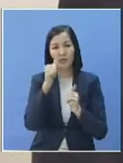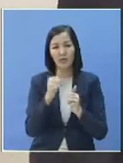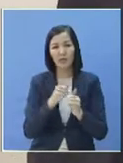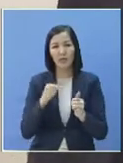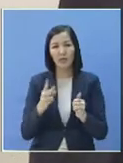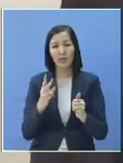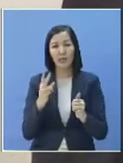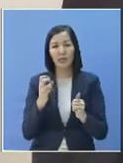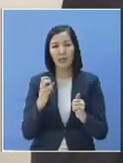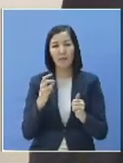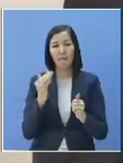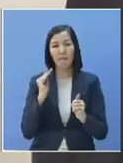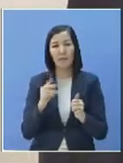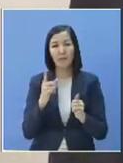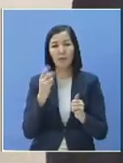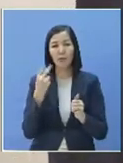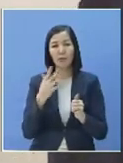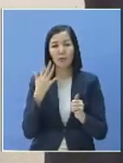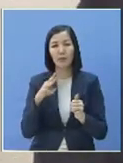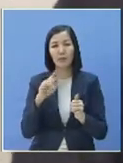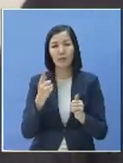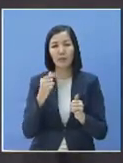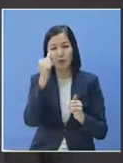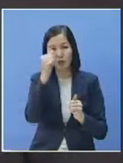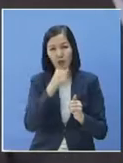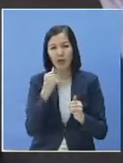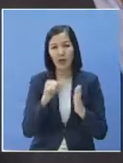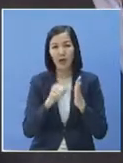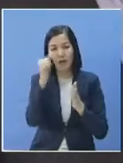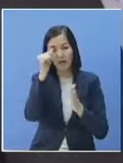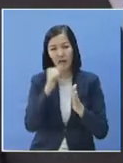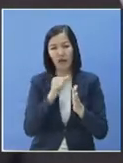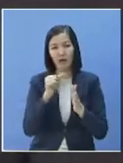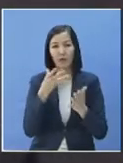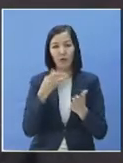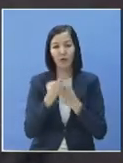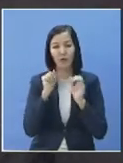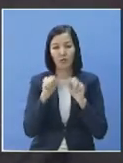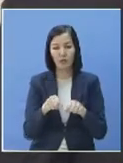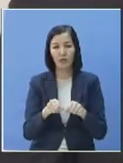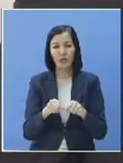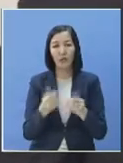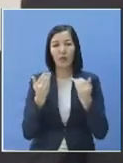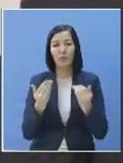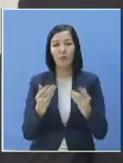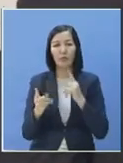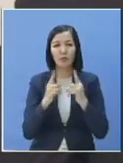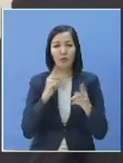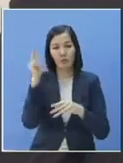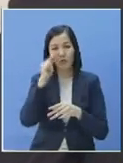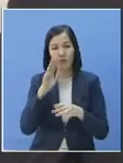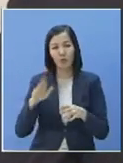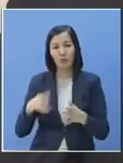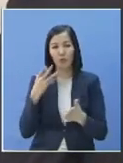теңгені құрайды. Бірақ ол бір жыл немесе жарты жыл үшін төлей алады. Мұнда барлық медицина ұйымдарының орынбасарлары шақырылған. Олар оқытудан соң өз